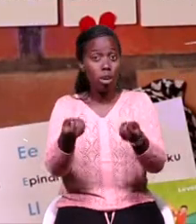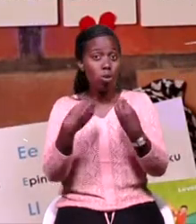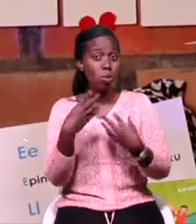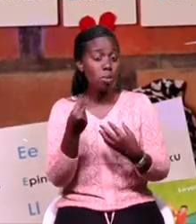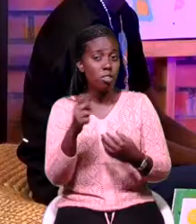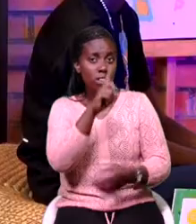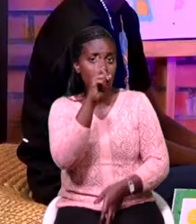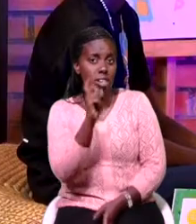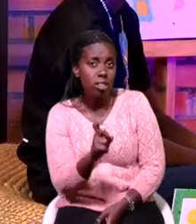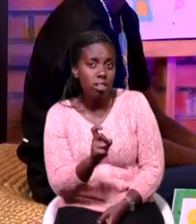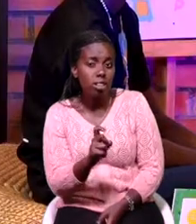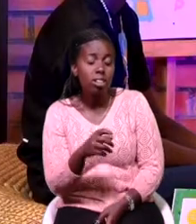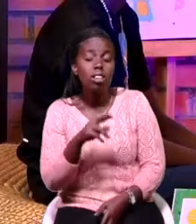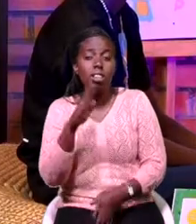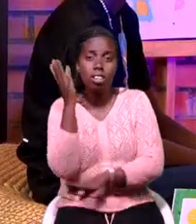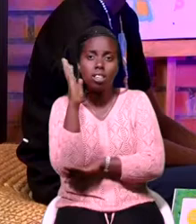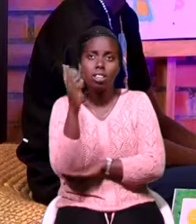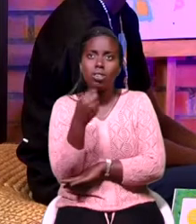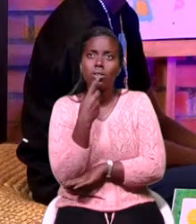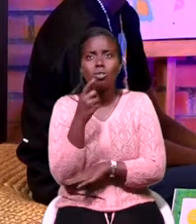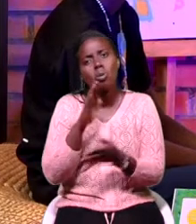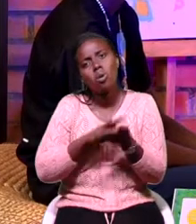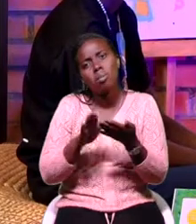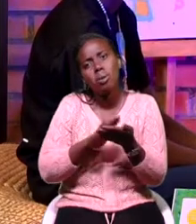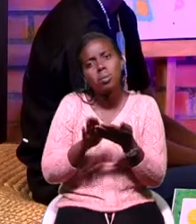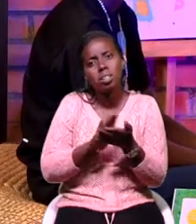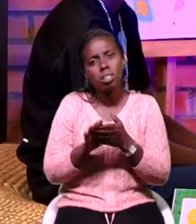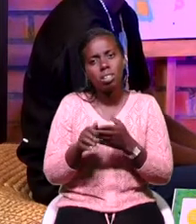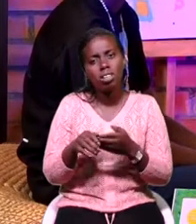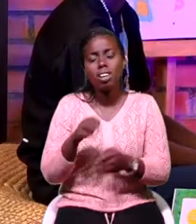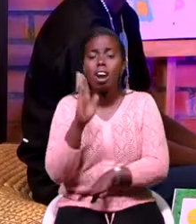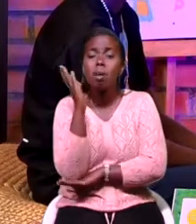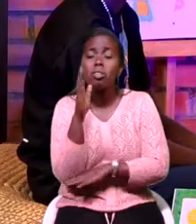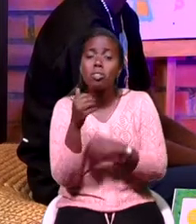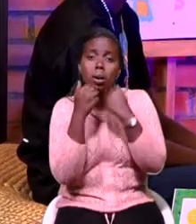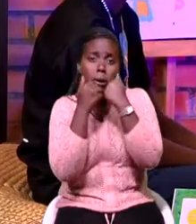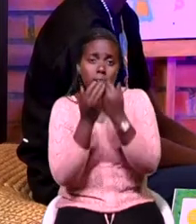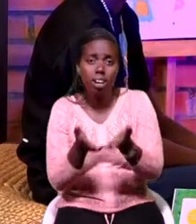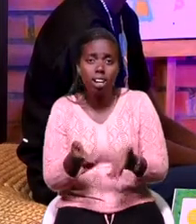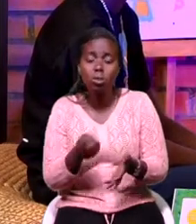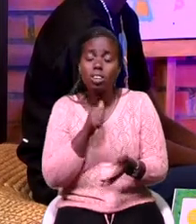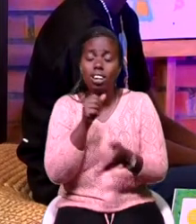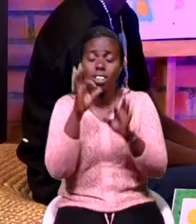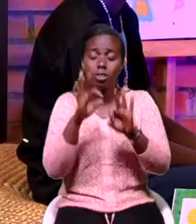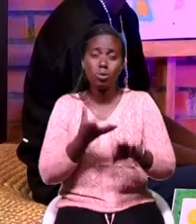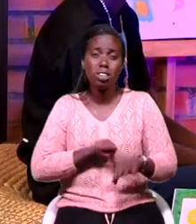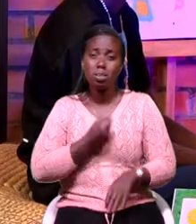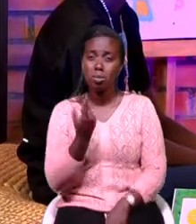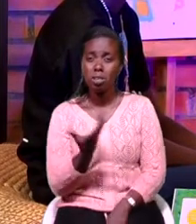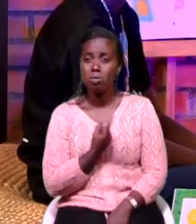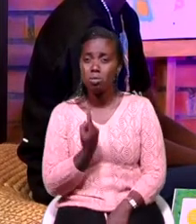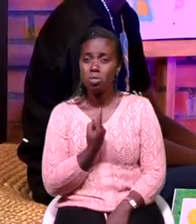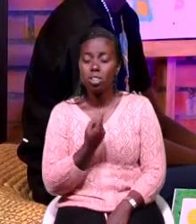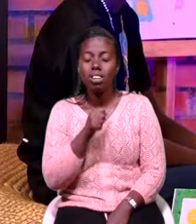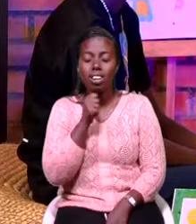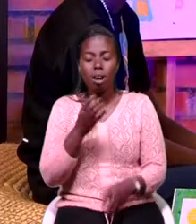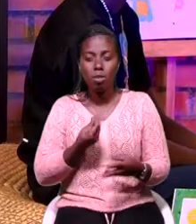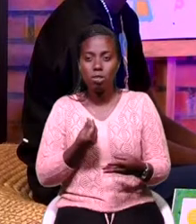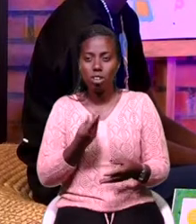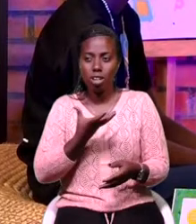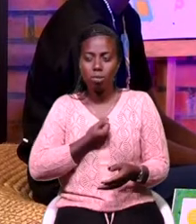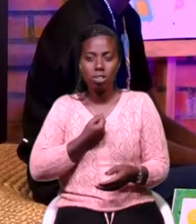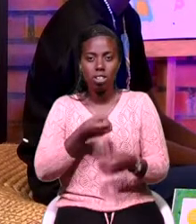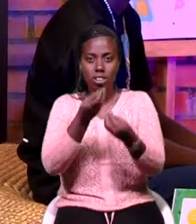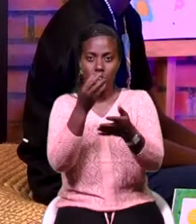se? Igiti kiravuga ati ariko wambabariye, n'amafaranga mfite nta na kintu na kimwe mfite, n'amafaranga mfite niki